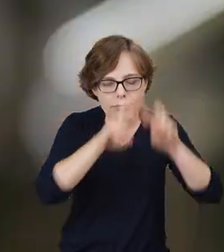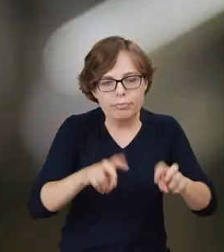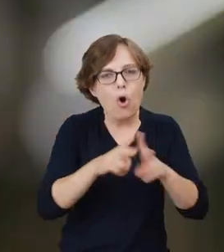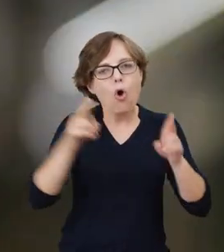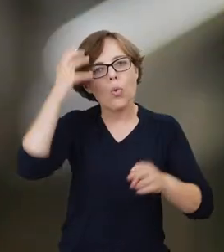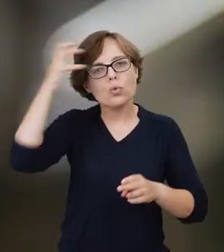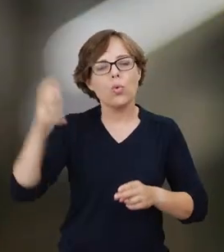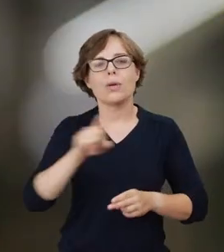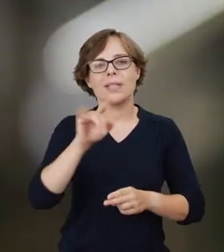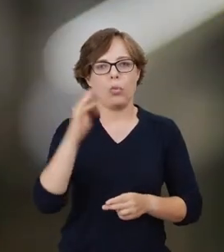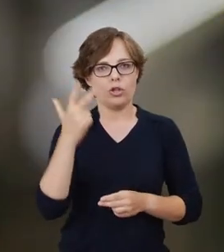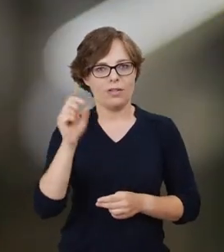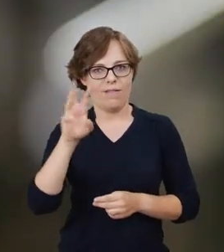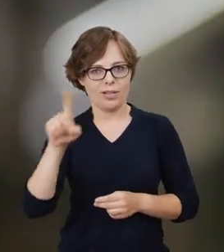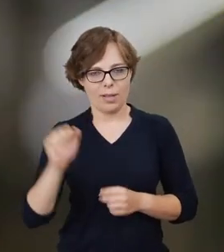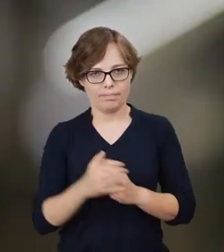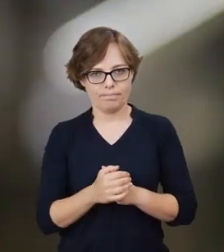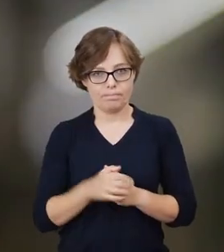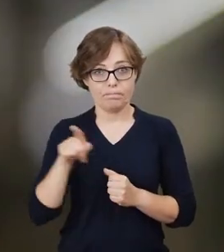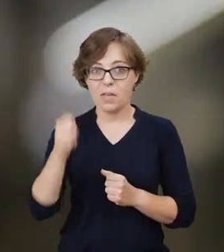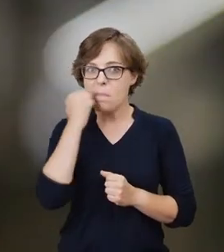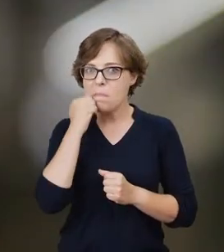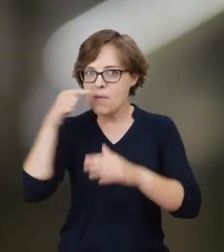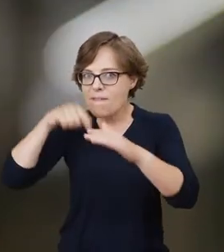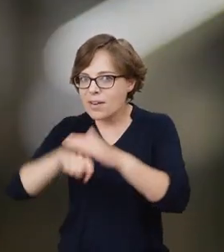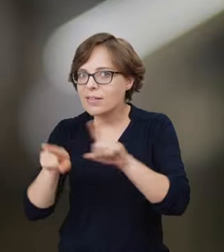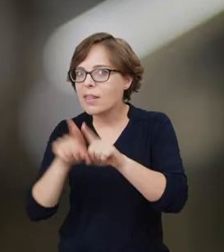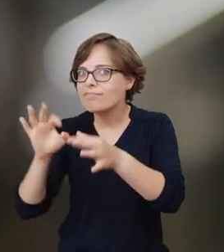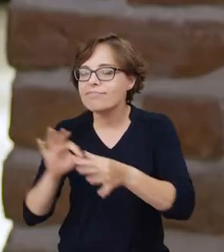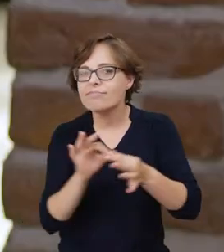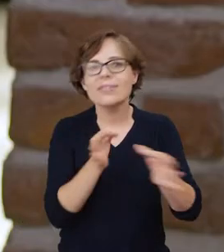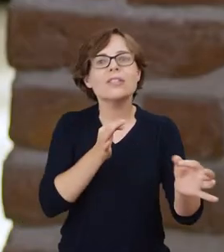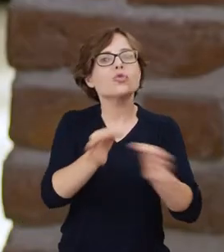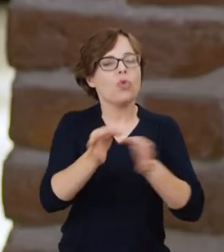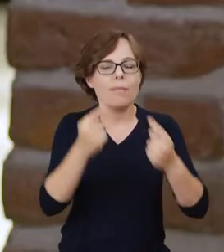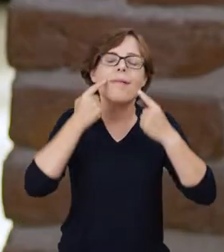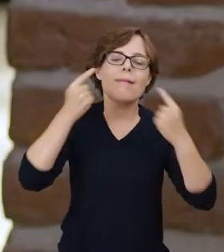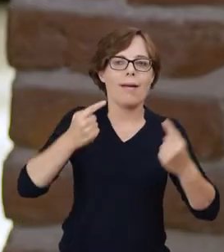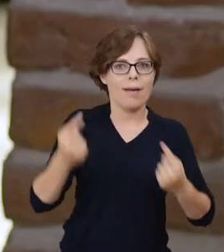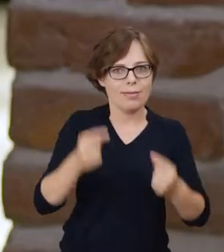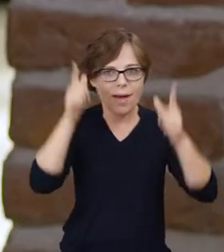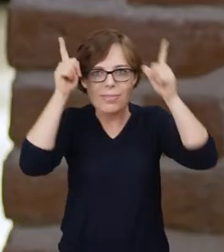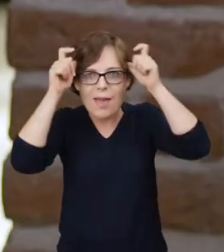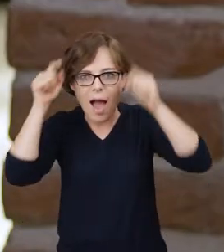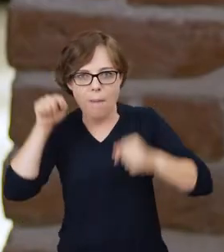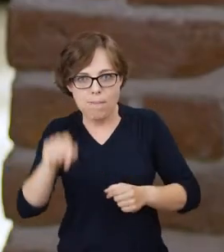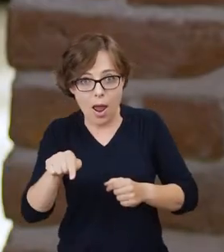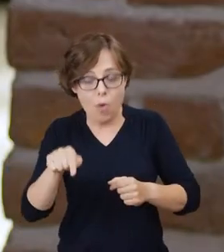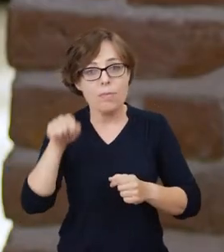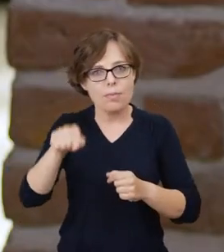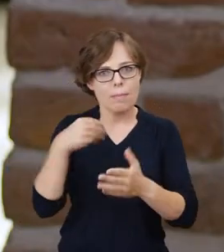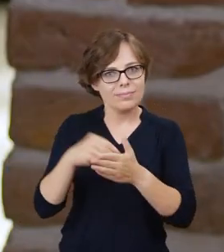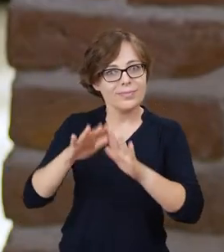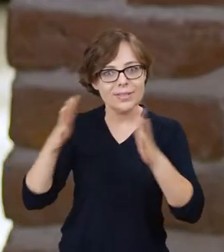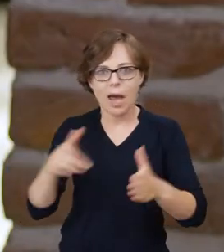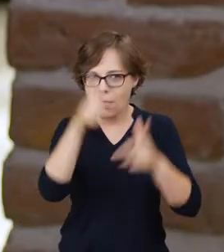Michała Sędziwoja, który był alchemikiem w czasach Zygmunta III Wazy. Z piwnicami krzysztoforskimi łączy się także